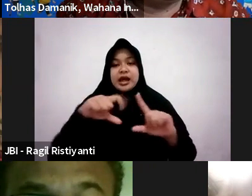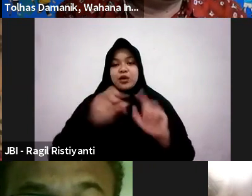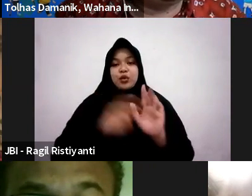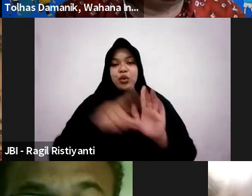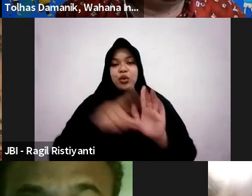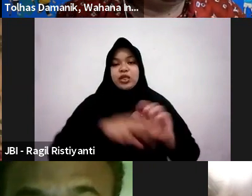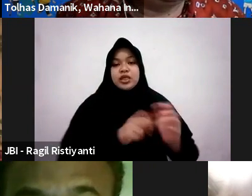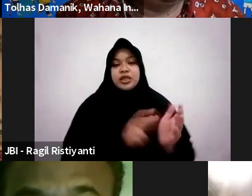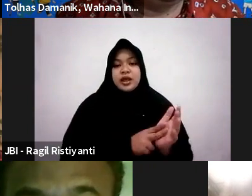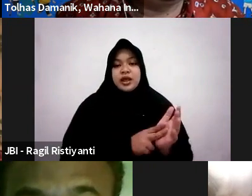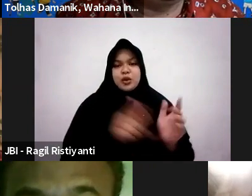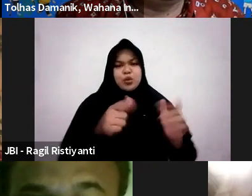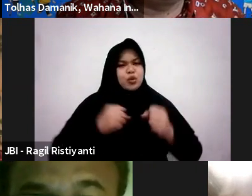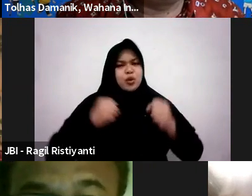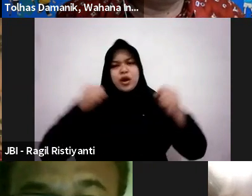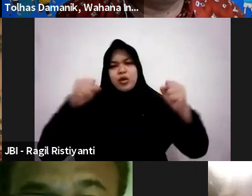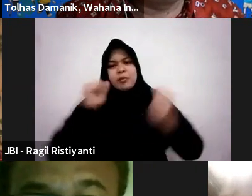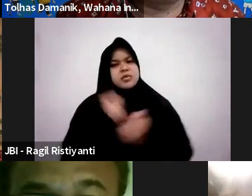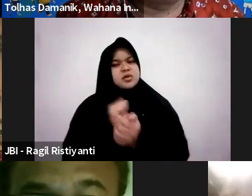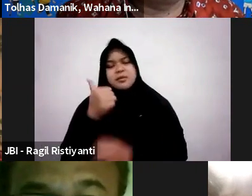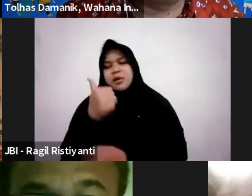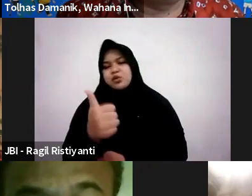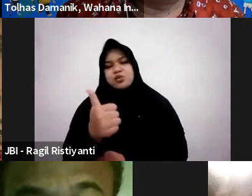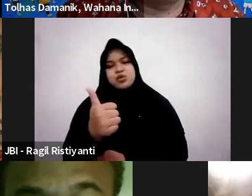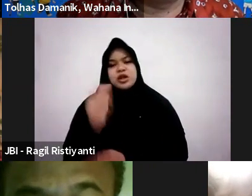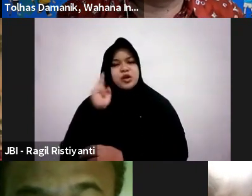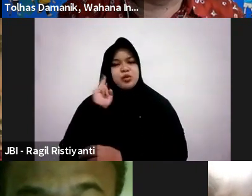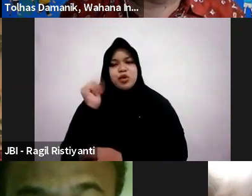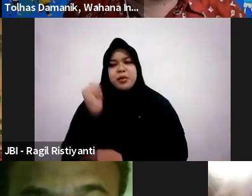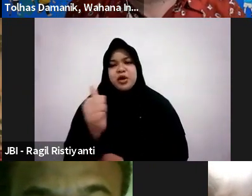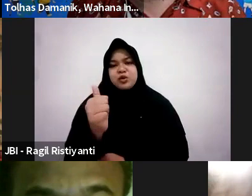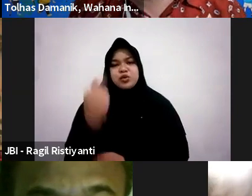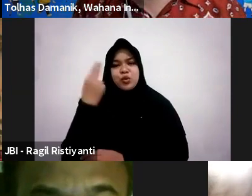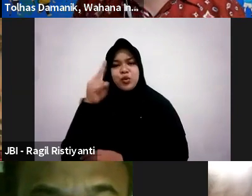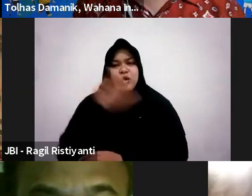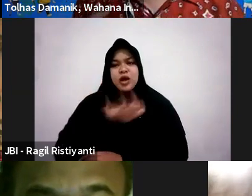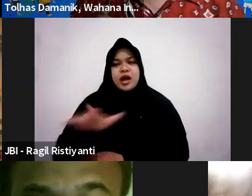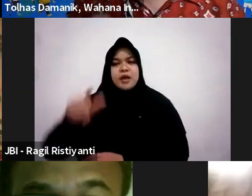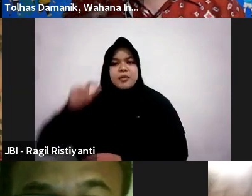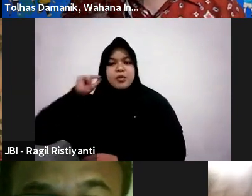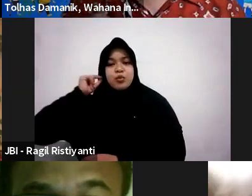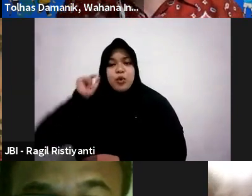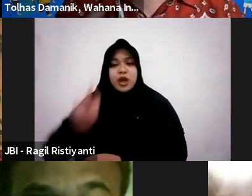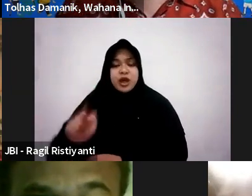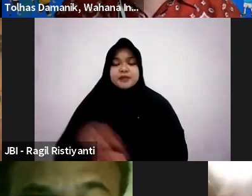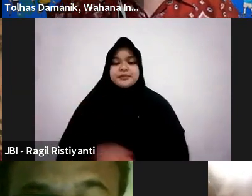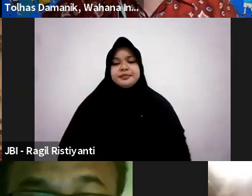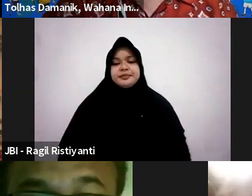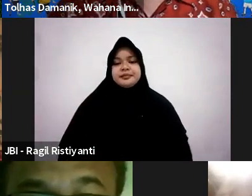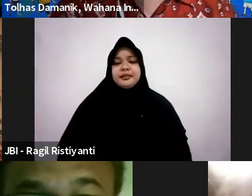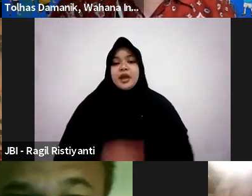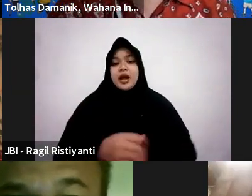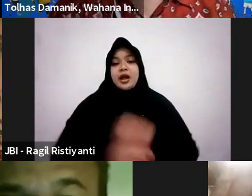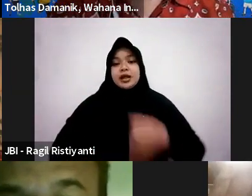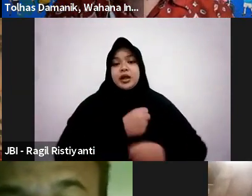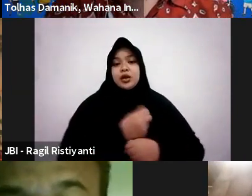sangat gigih oleh pekerja keras ibunya memang ibunya sangat berjuang untuk anak perempuannya Terus habis gitu tahun kedua